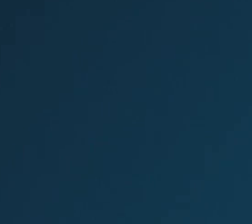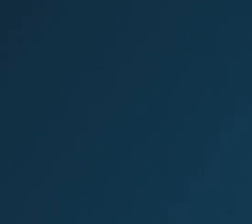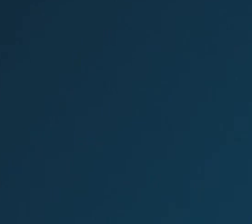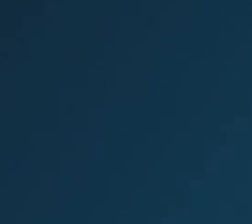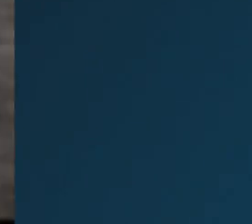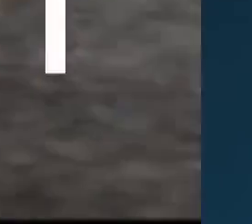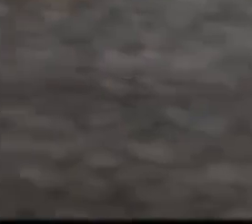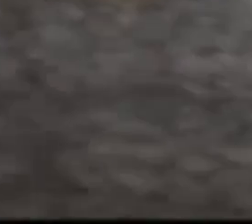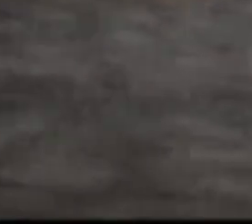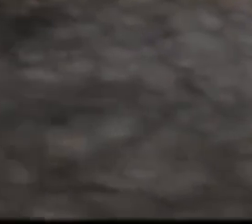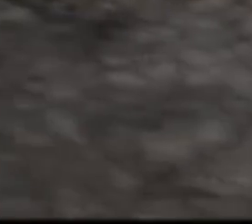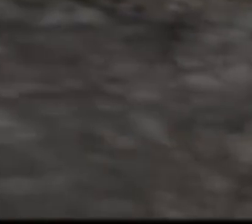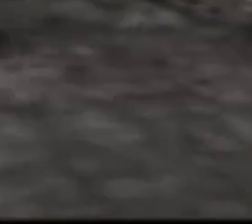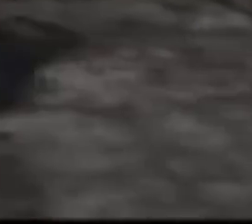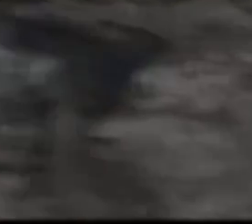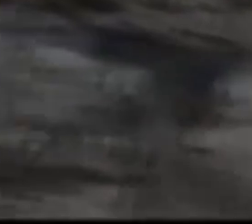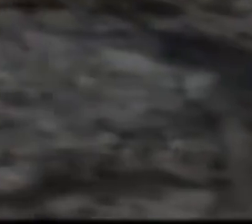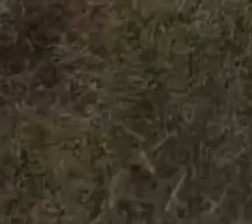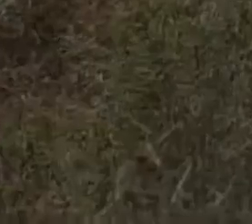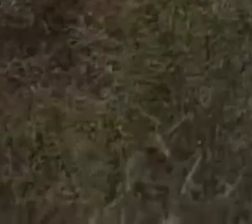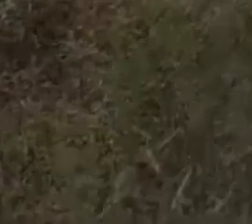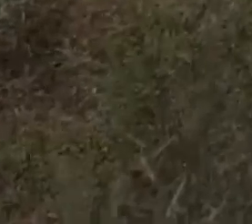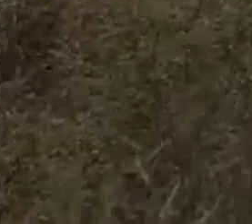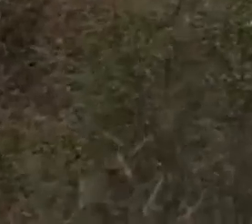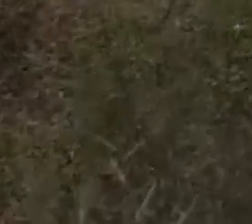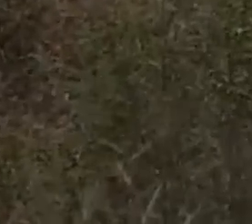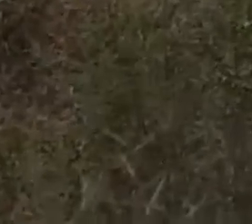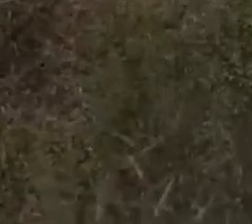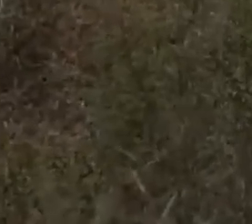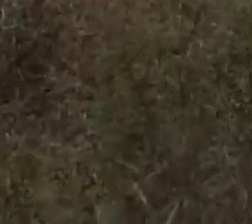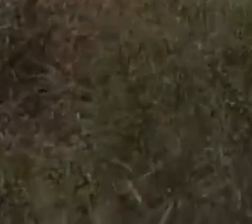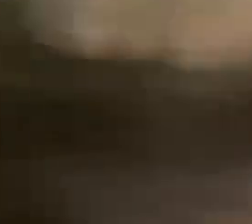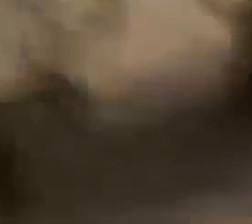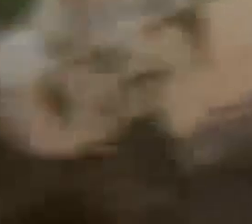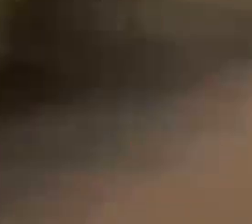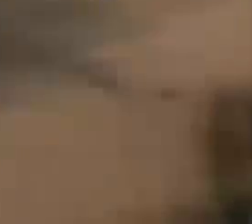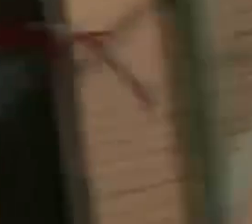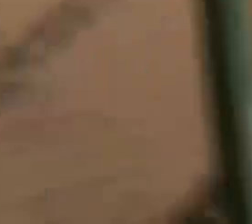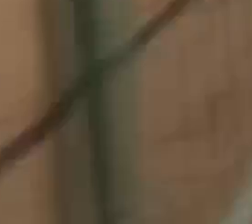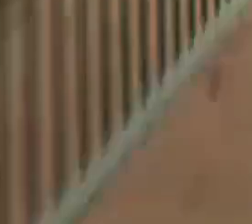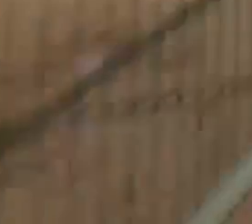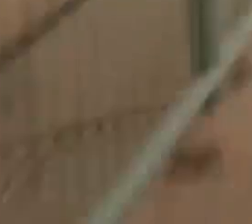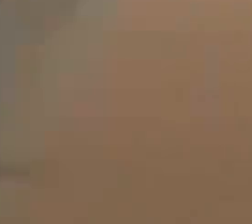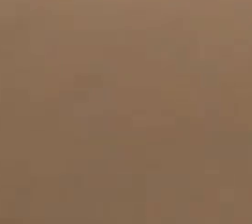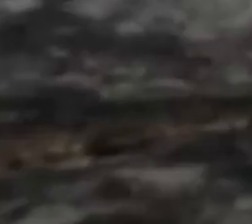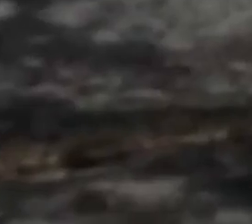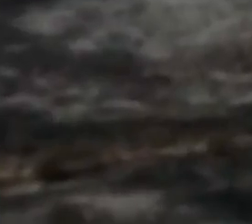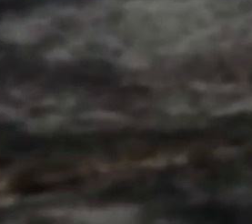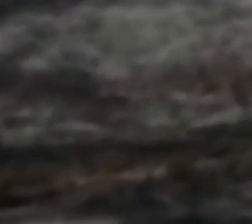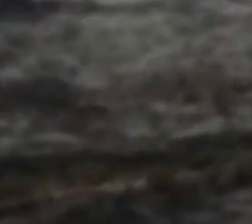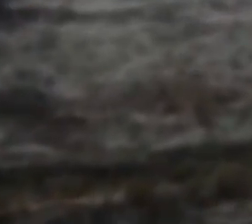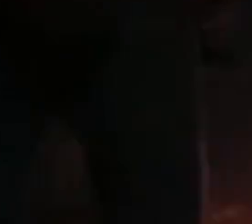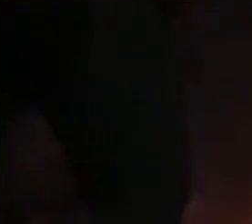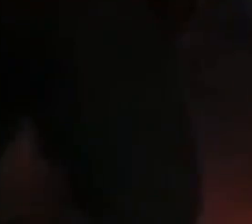בשעות הערב. דרום בוער. למרות הפסקת האש, הזעקות בעוטף עזה